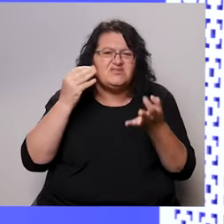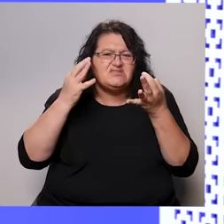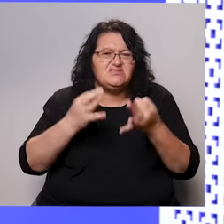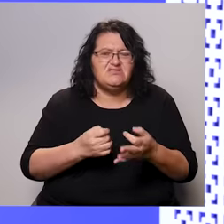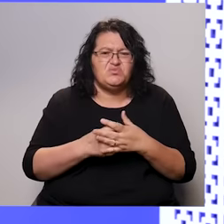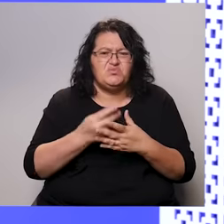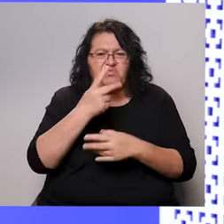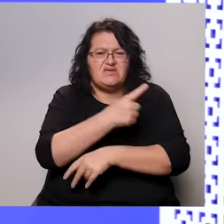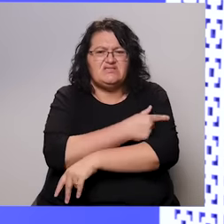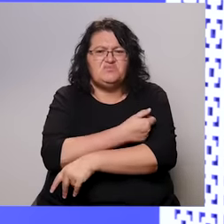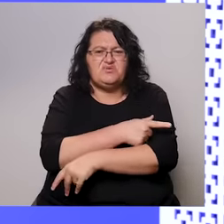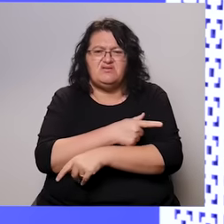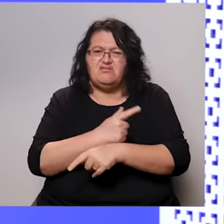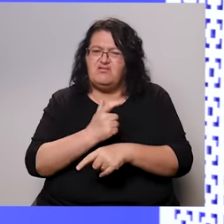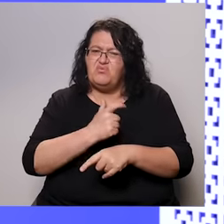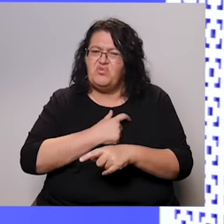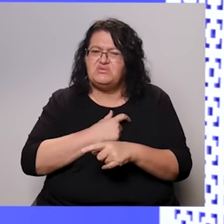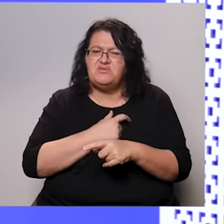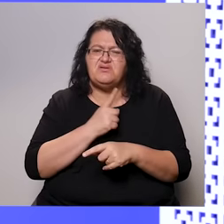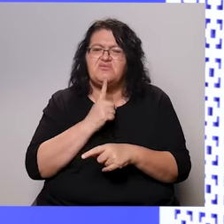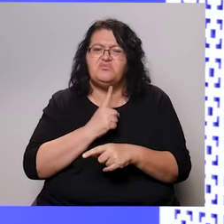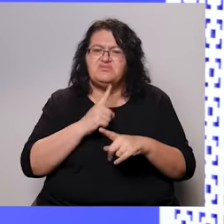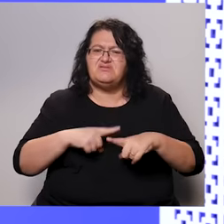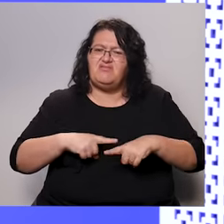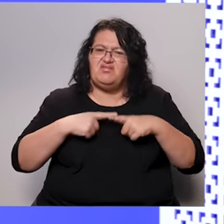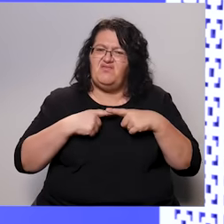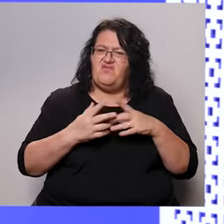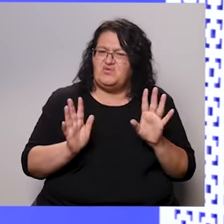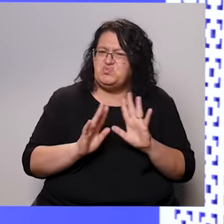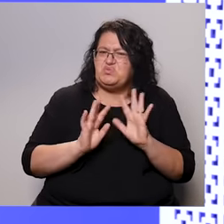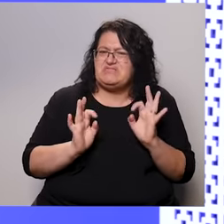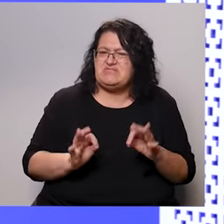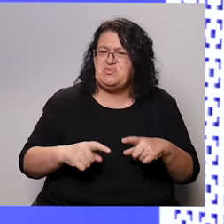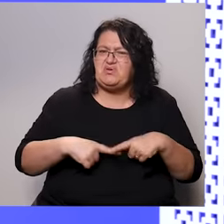și la spital, mi-au zis că șanse foarte puține de supraviețuire.